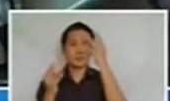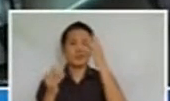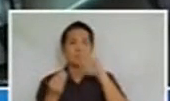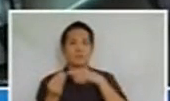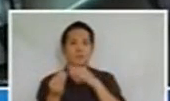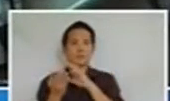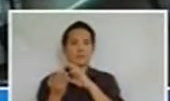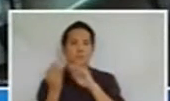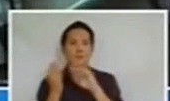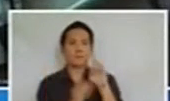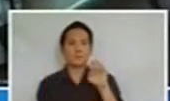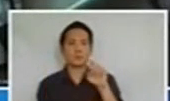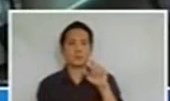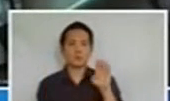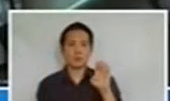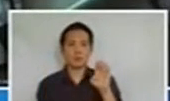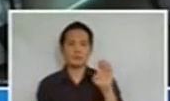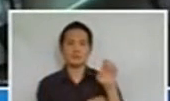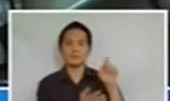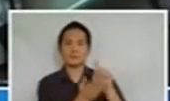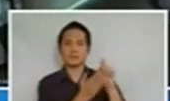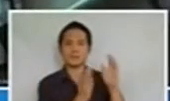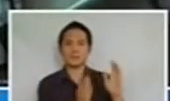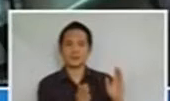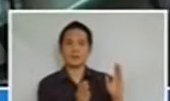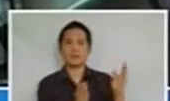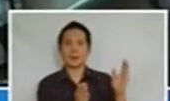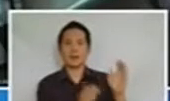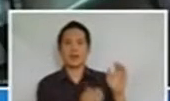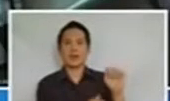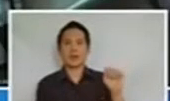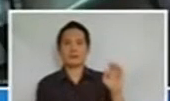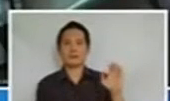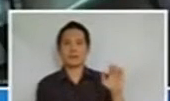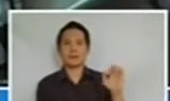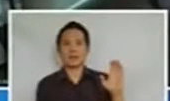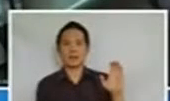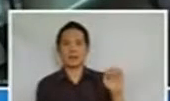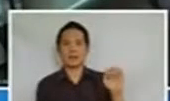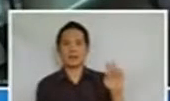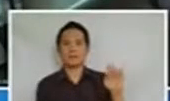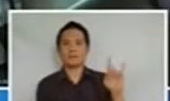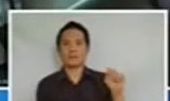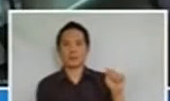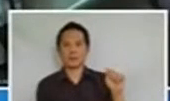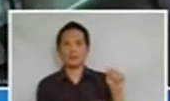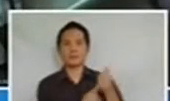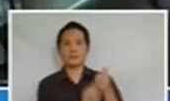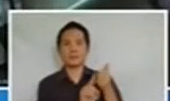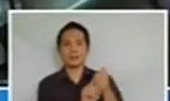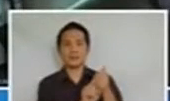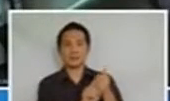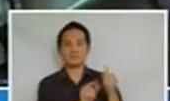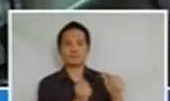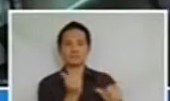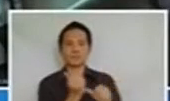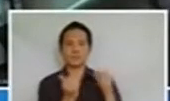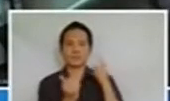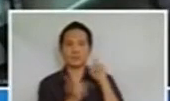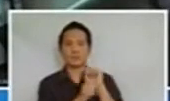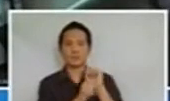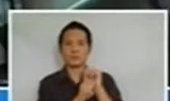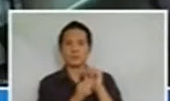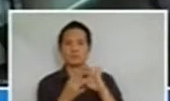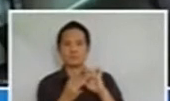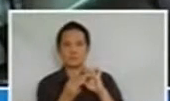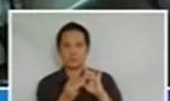Good morning po, sir. Bagong programa ng DOLE, itong OFW Assistance Information